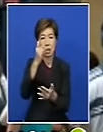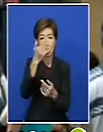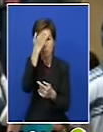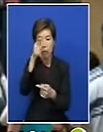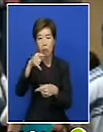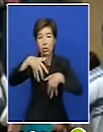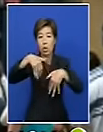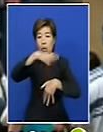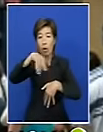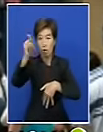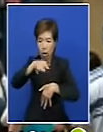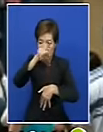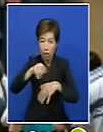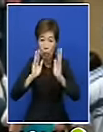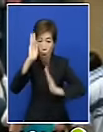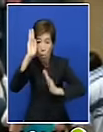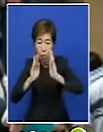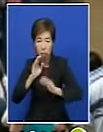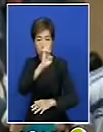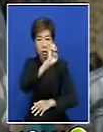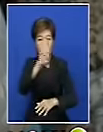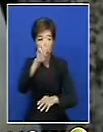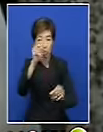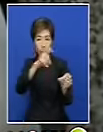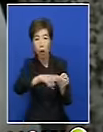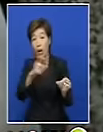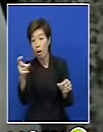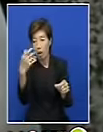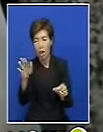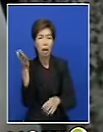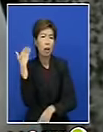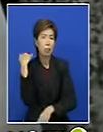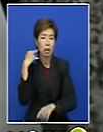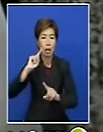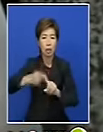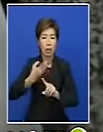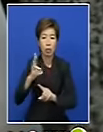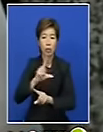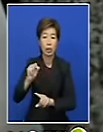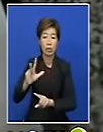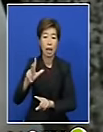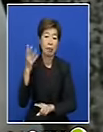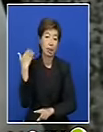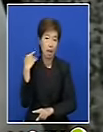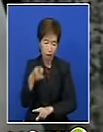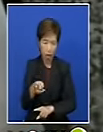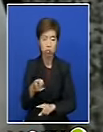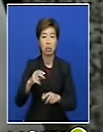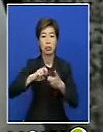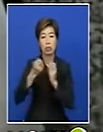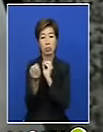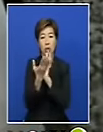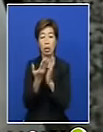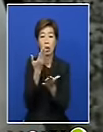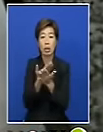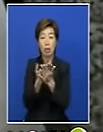ในสหราชอาณาจักรลงประชามติออกจากสหภาพยุโรปหรือ EU เมื่อวันที่23มิถุนายนที่ผ่านมาจนส่งผลให้เ